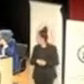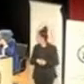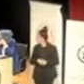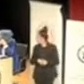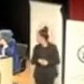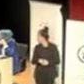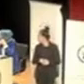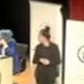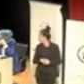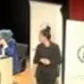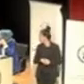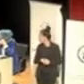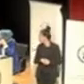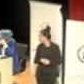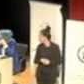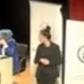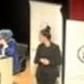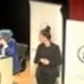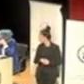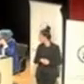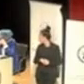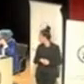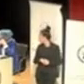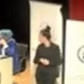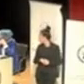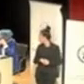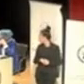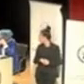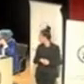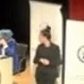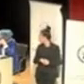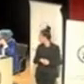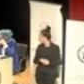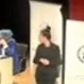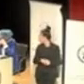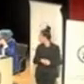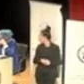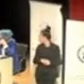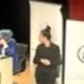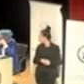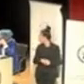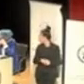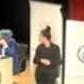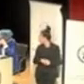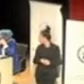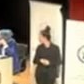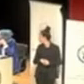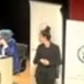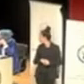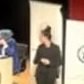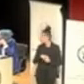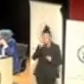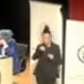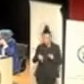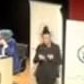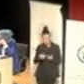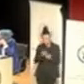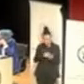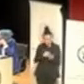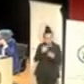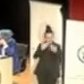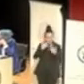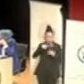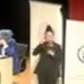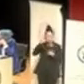Şuradan devam etsem bir slide evet eklememişim çok pardon. Onunla ilgili bahsetmek istiyorum. Dünyada